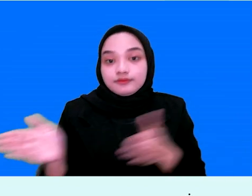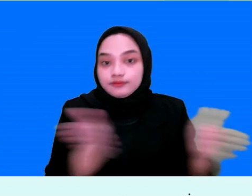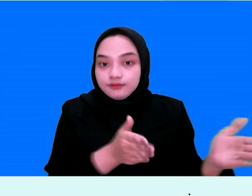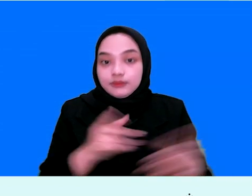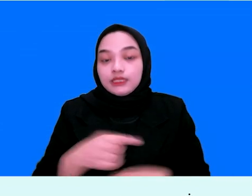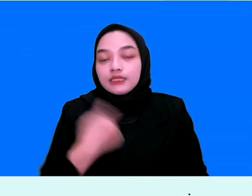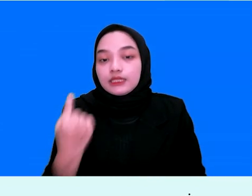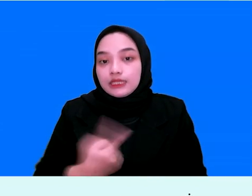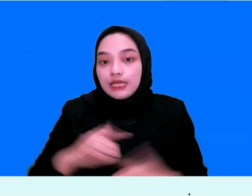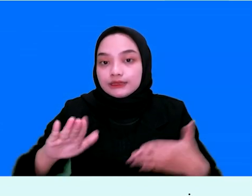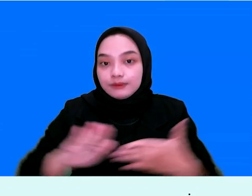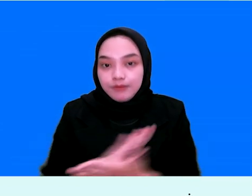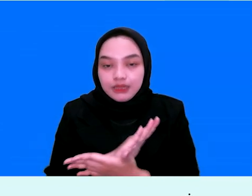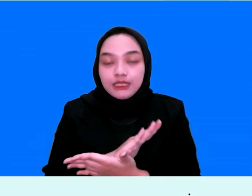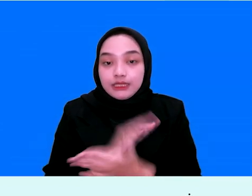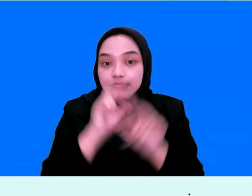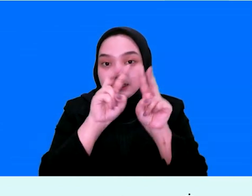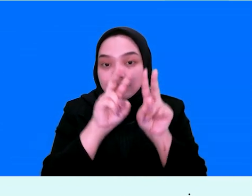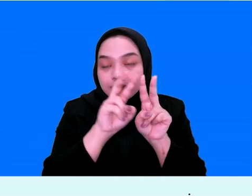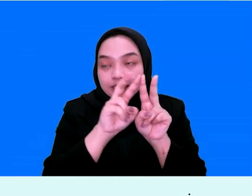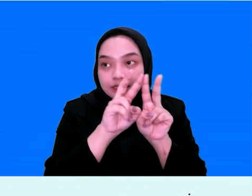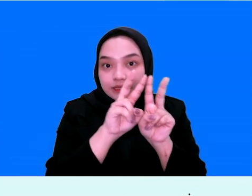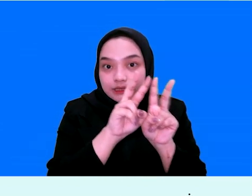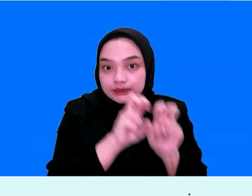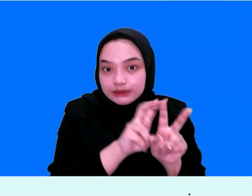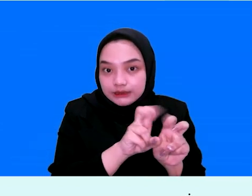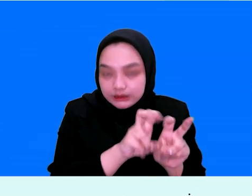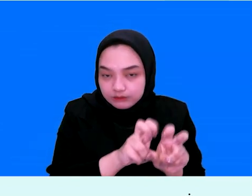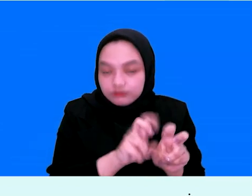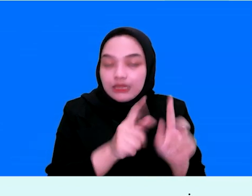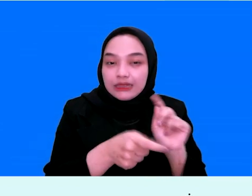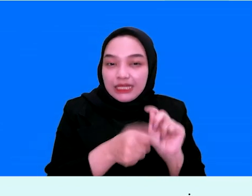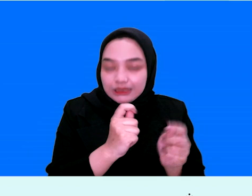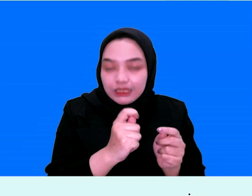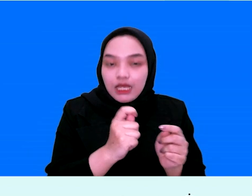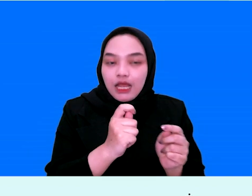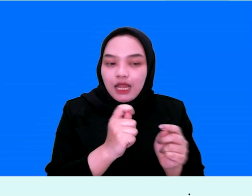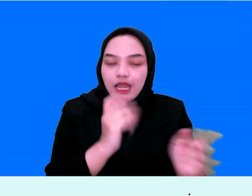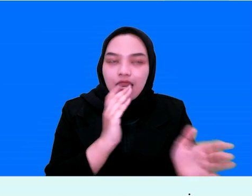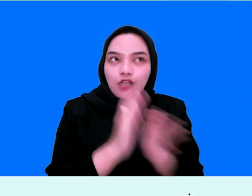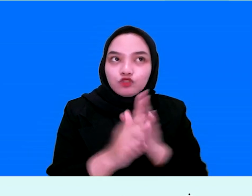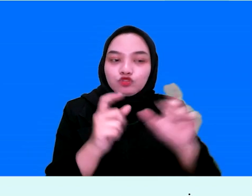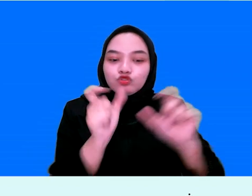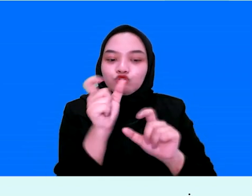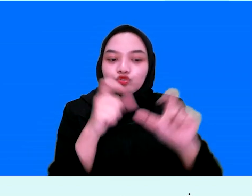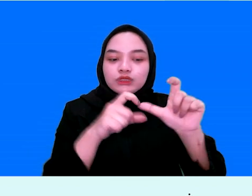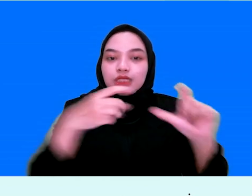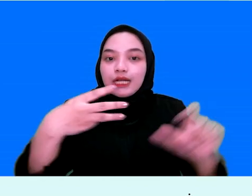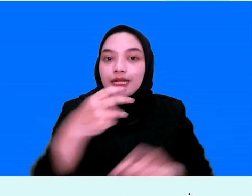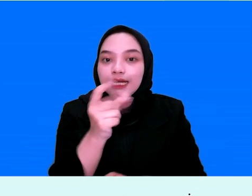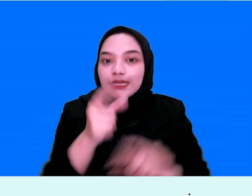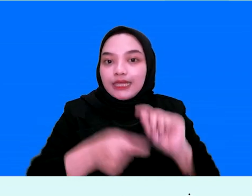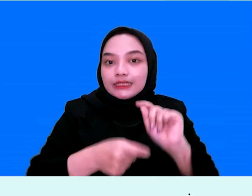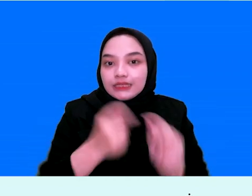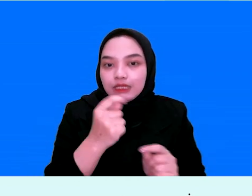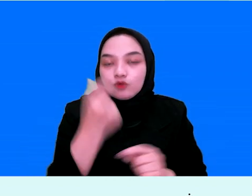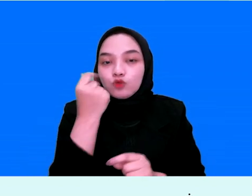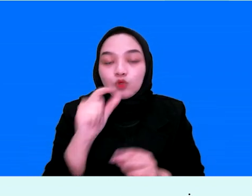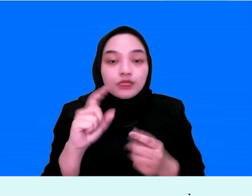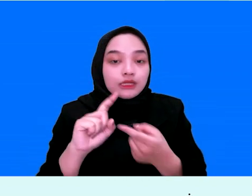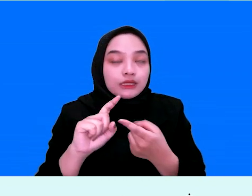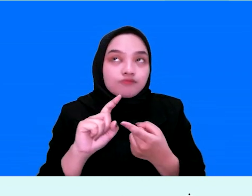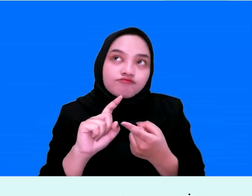metode tersebut, kita juga sempat melakukan user testing ke satu teman netra. Kita sempat meminta feedback